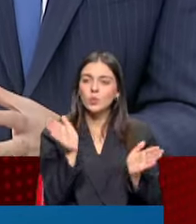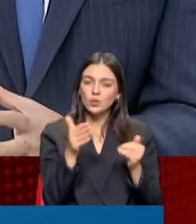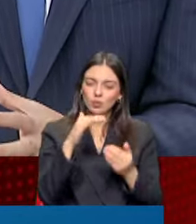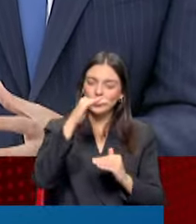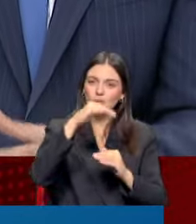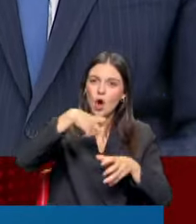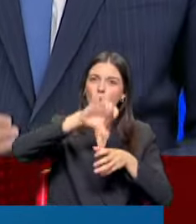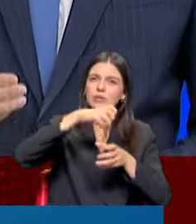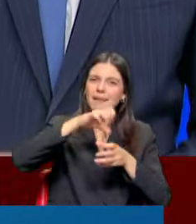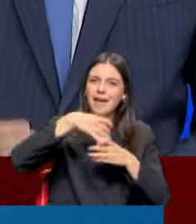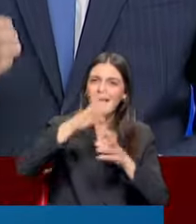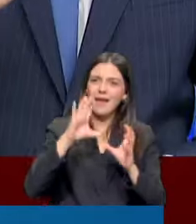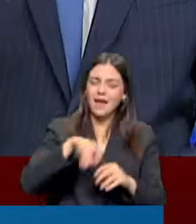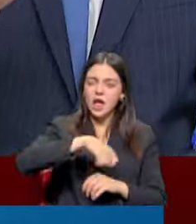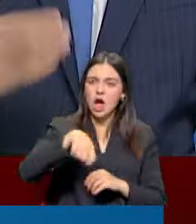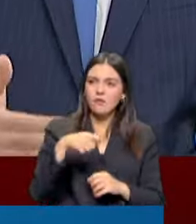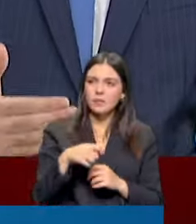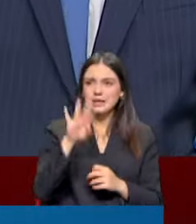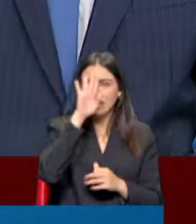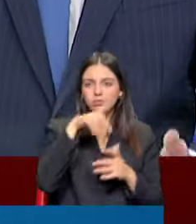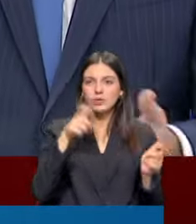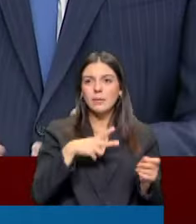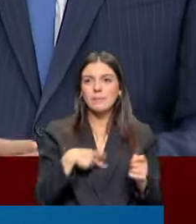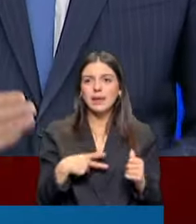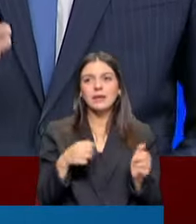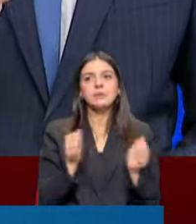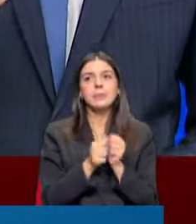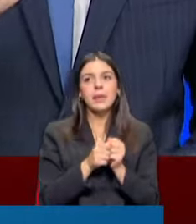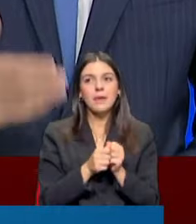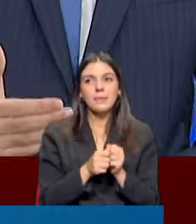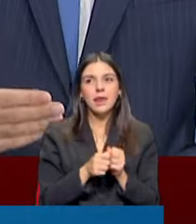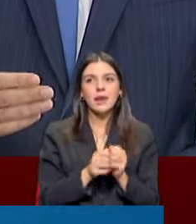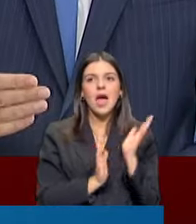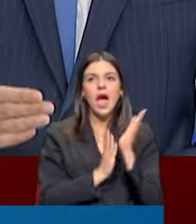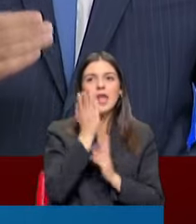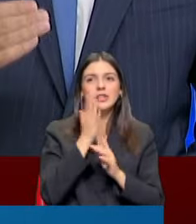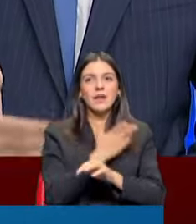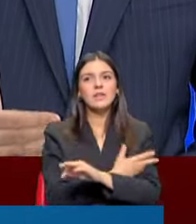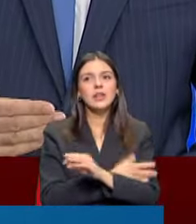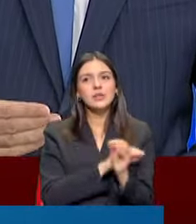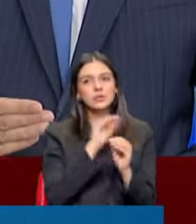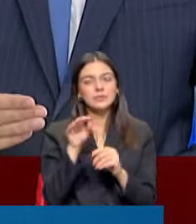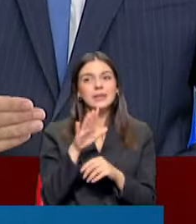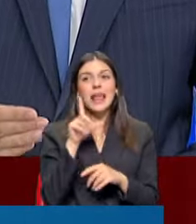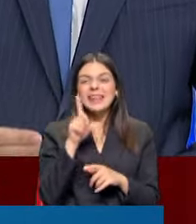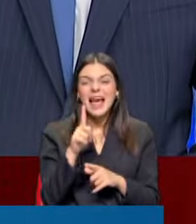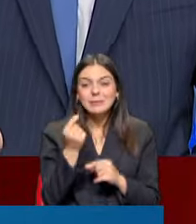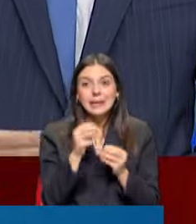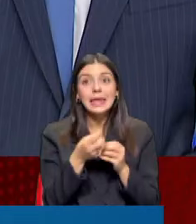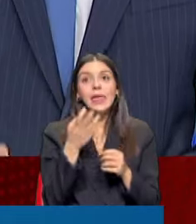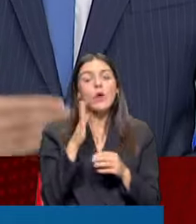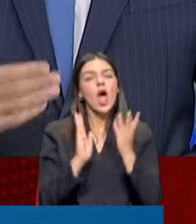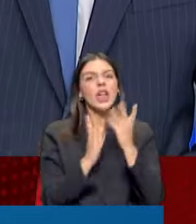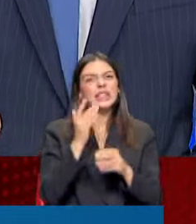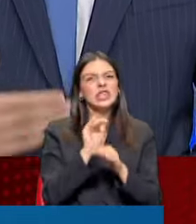kutularda, konservelerde kavurmayı İstanbul Büyükşehir Belediye'mizle birlikte Ataşehirlere ulaştırdık. İhtiyaç sahibi Ataşehirlere ulaştırdık.